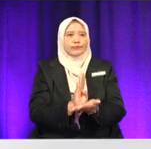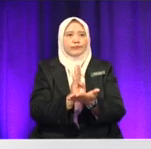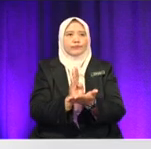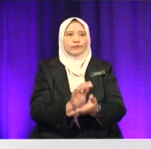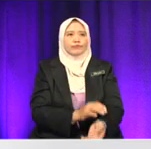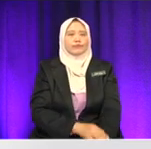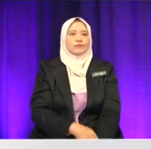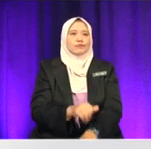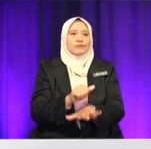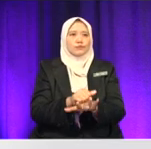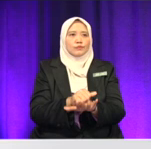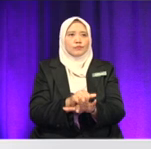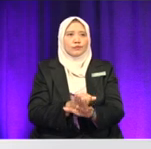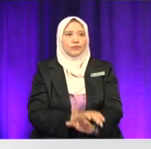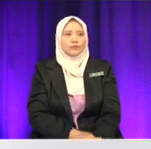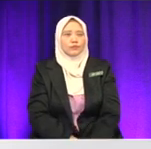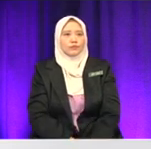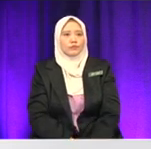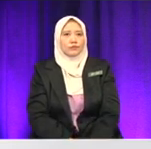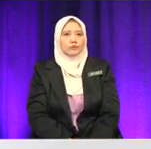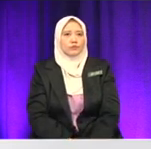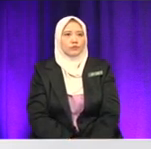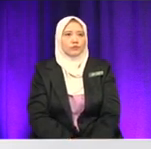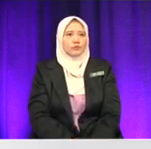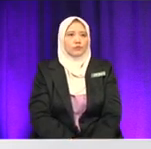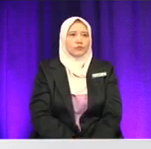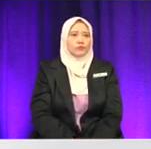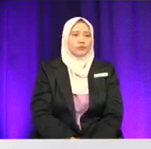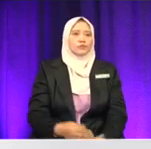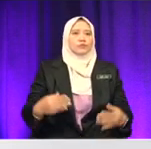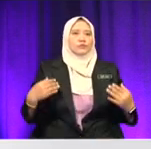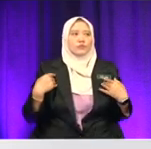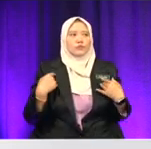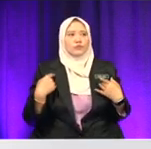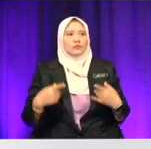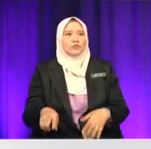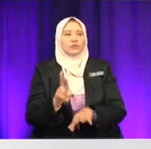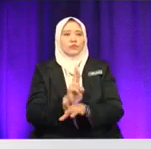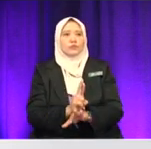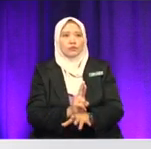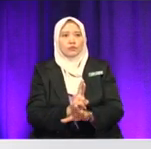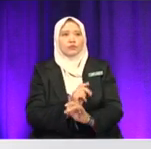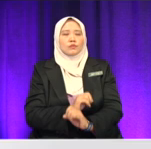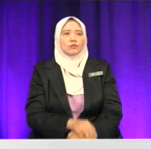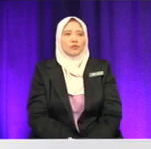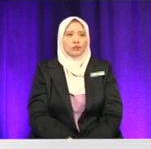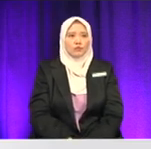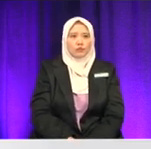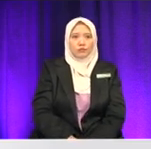Okey, untuk alga dekat gambar belah kiri itu kita ada rumpai laut, Calamity monas dan juga Spirogyra.